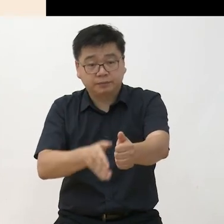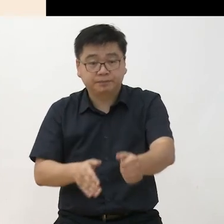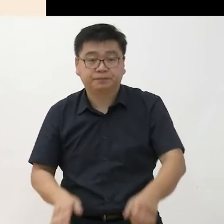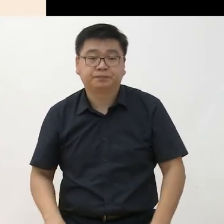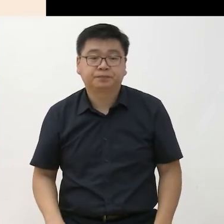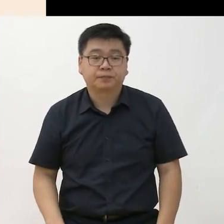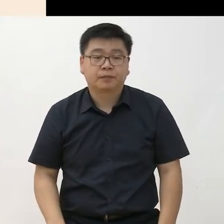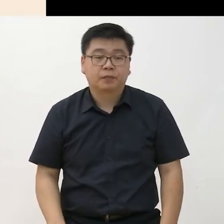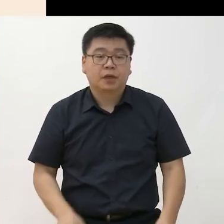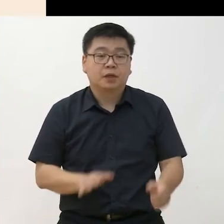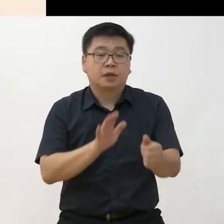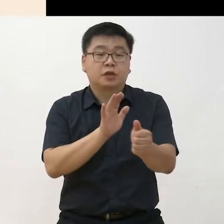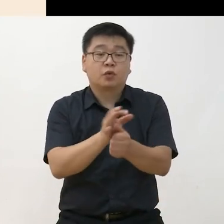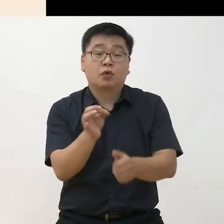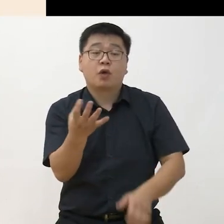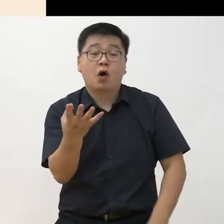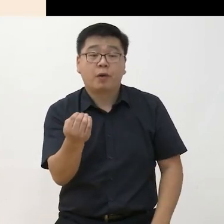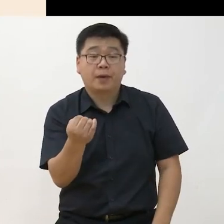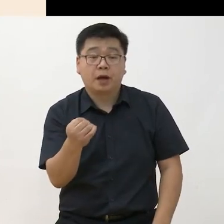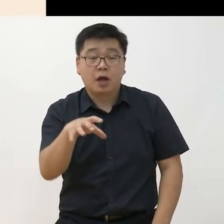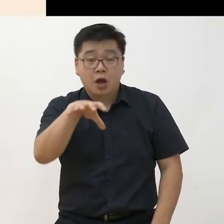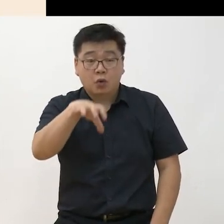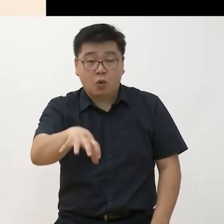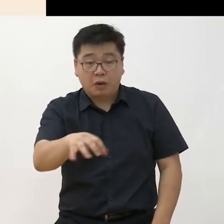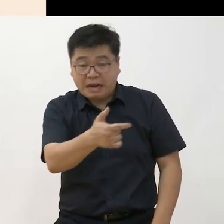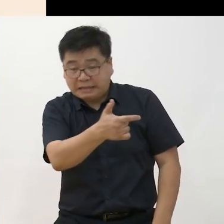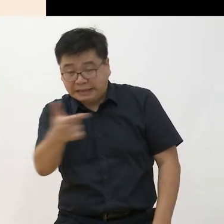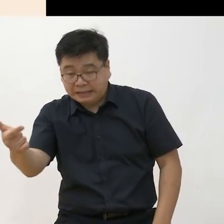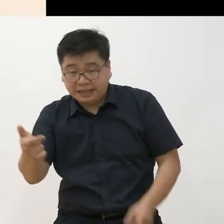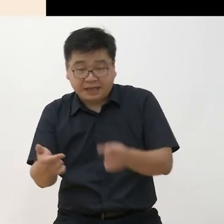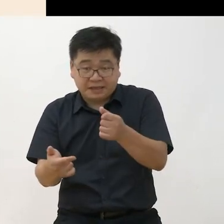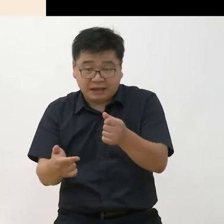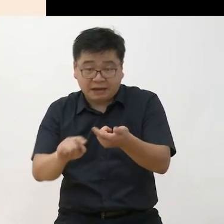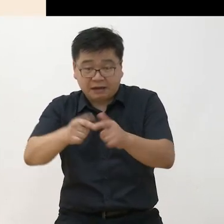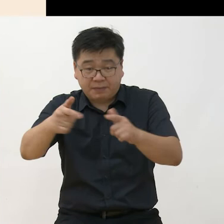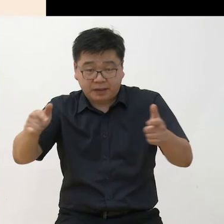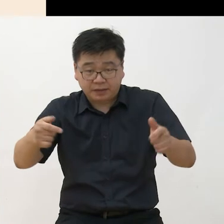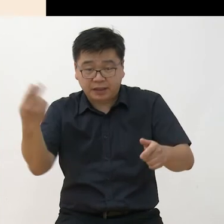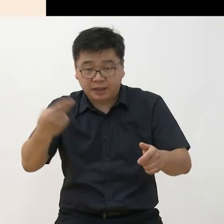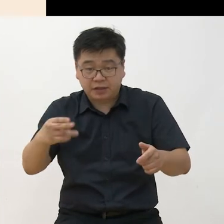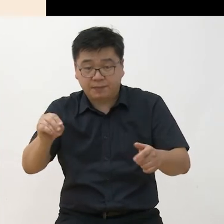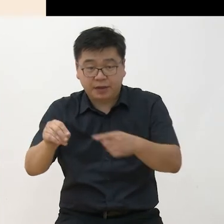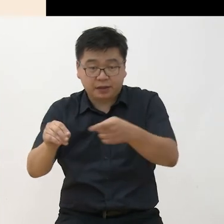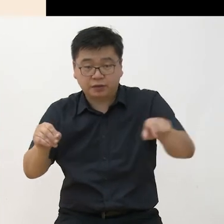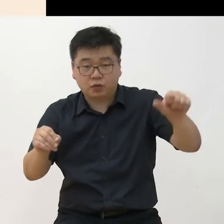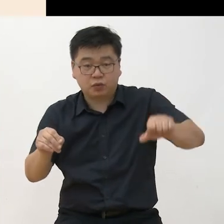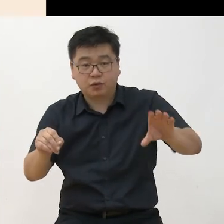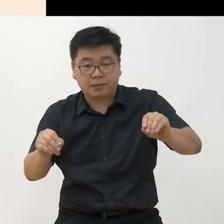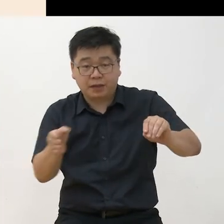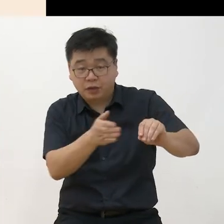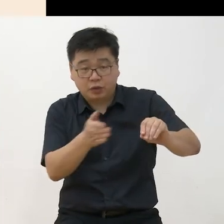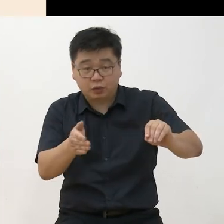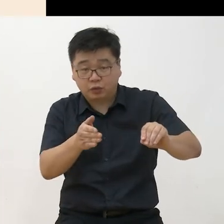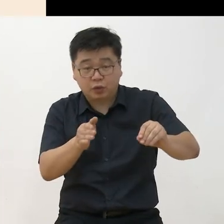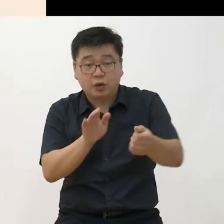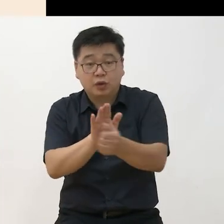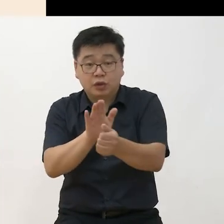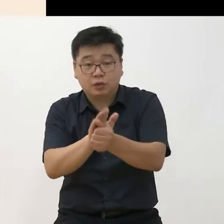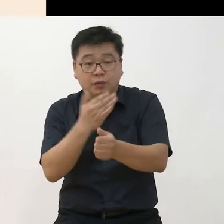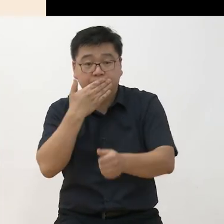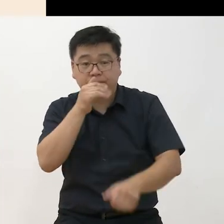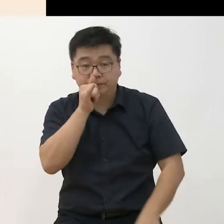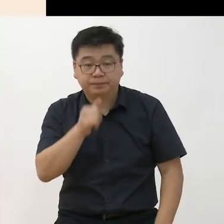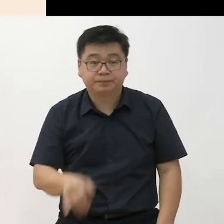그리고 그 지원 규모는 이제 공간의 규모나 사업 내용에 따라서 2천만 원에서 5천만 원 내외로 해서 차등